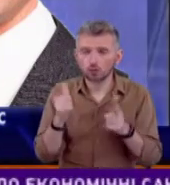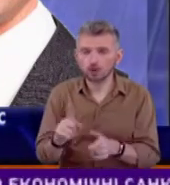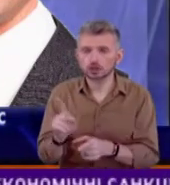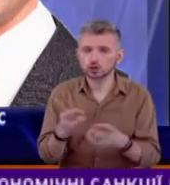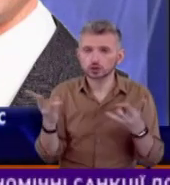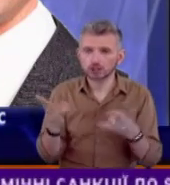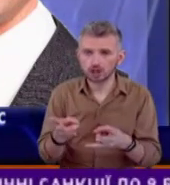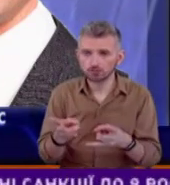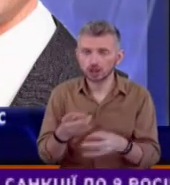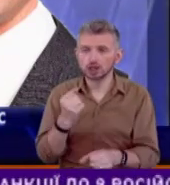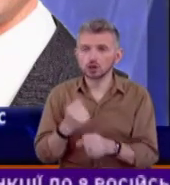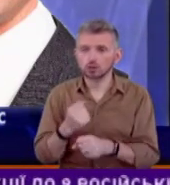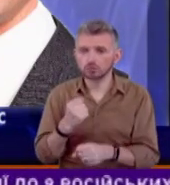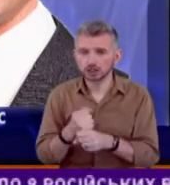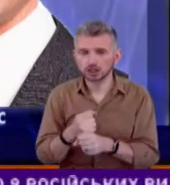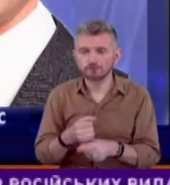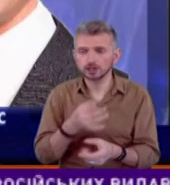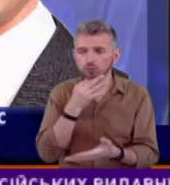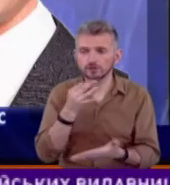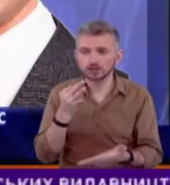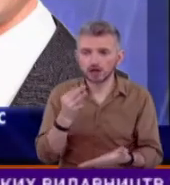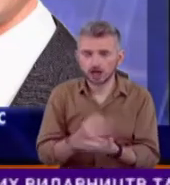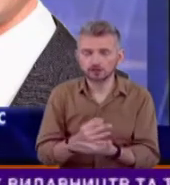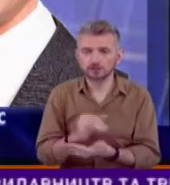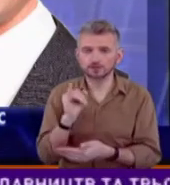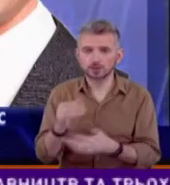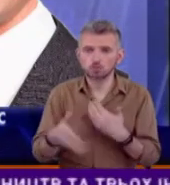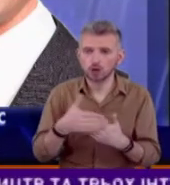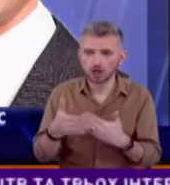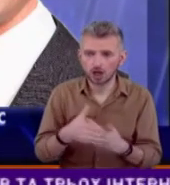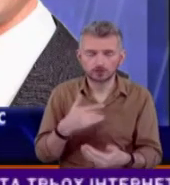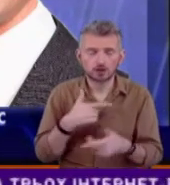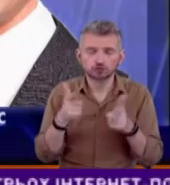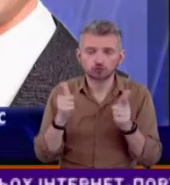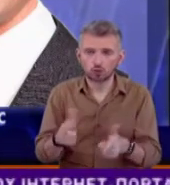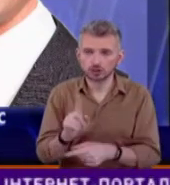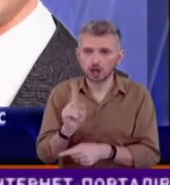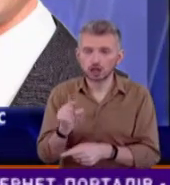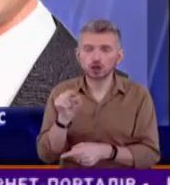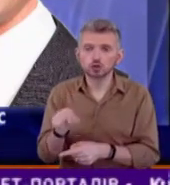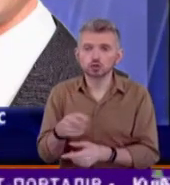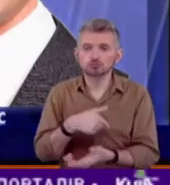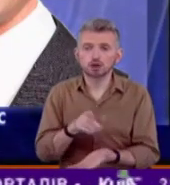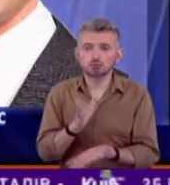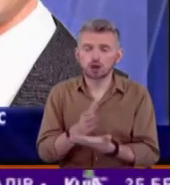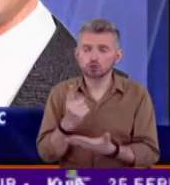треба робити відповідальність і покарання. Я згоден. Але тут ми маємо одну